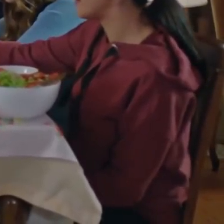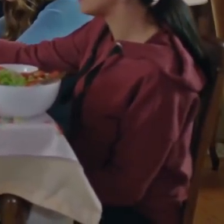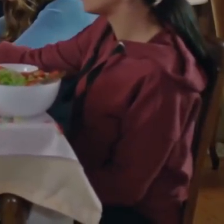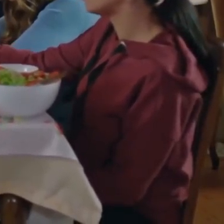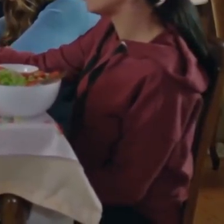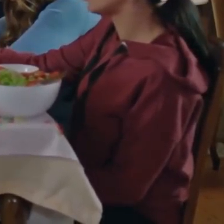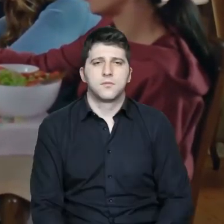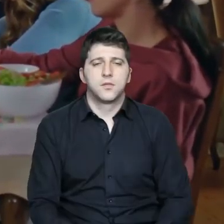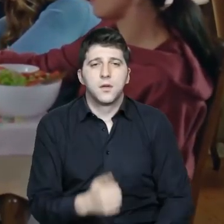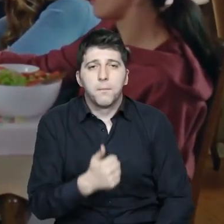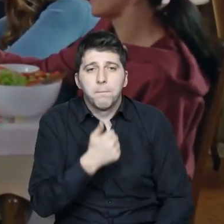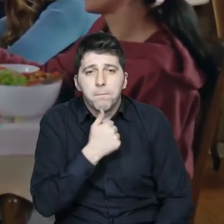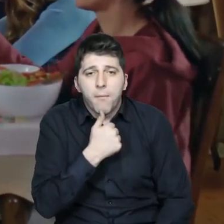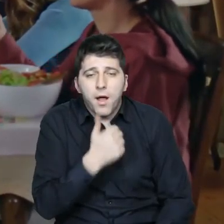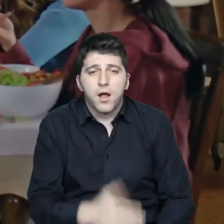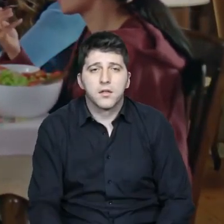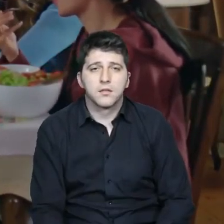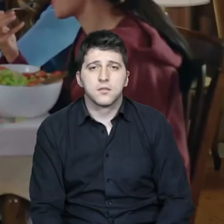Baba.